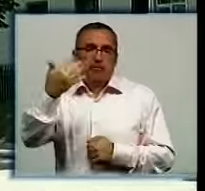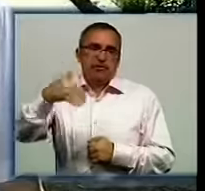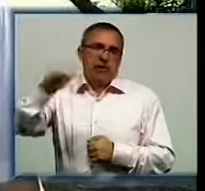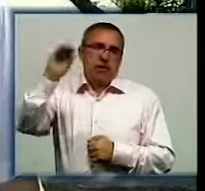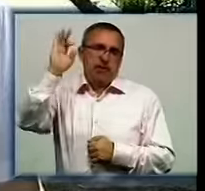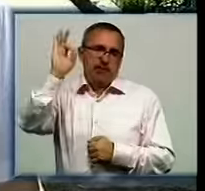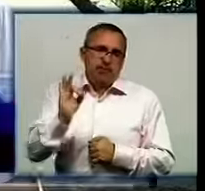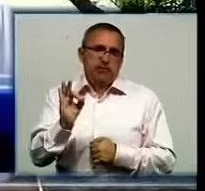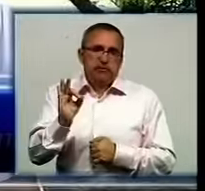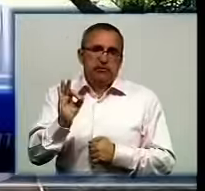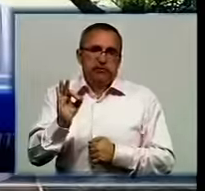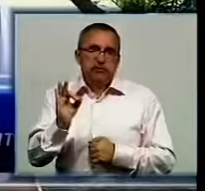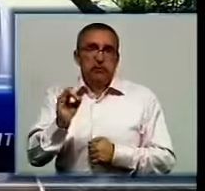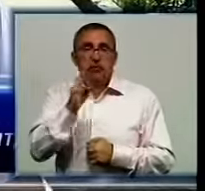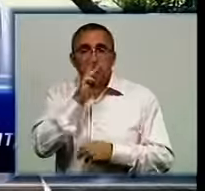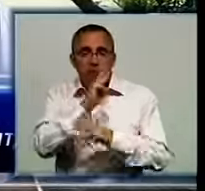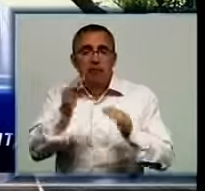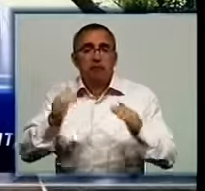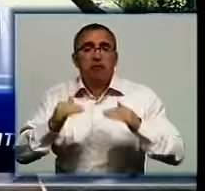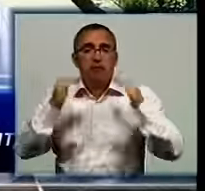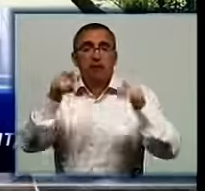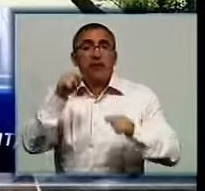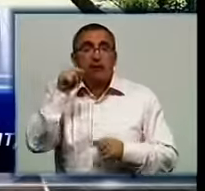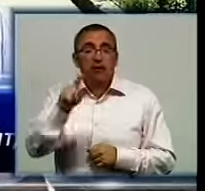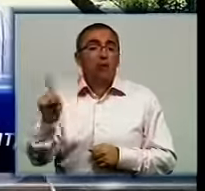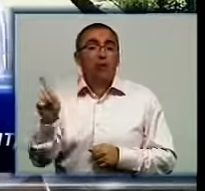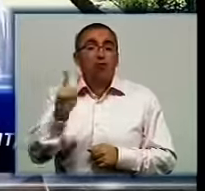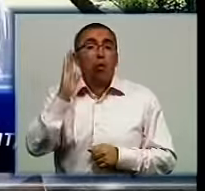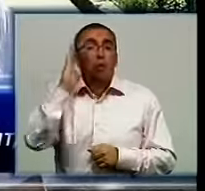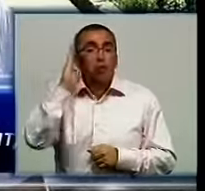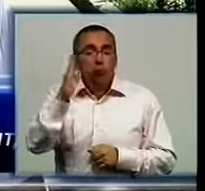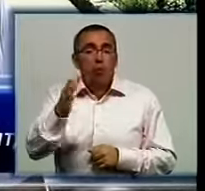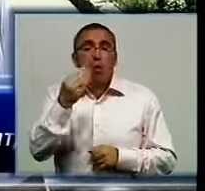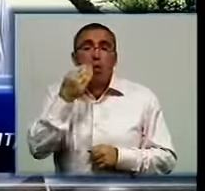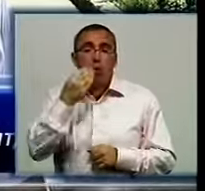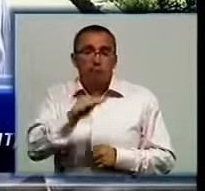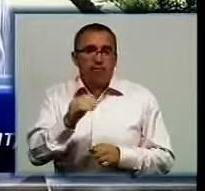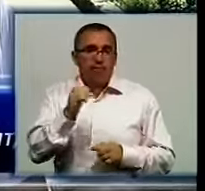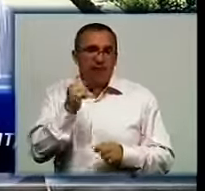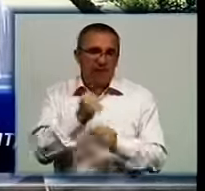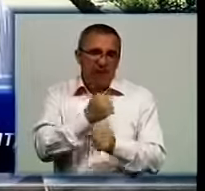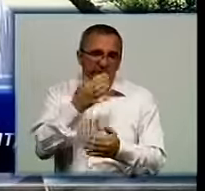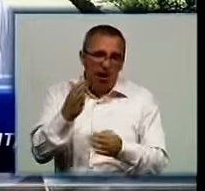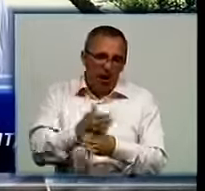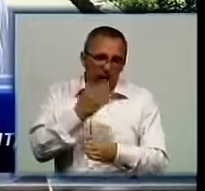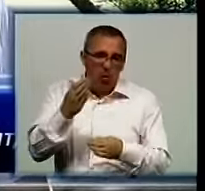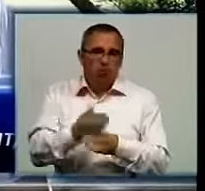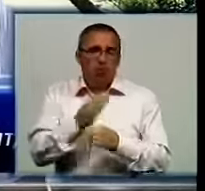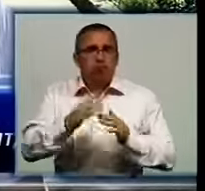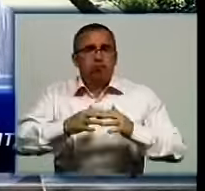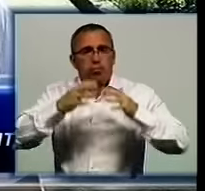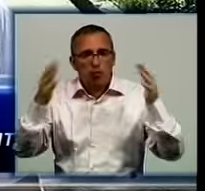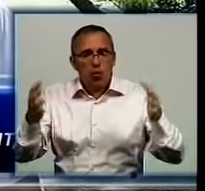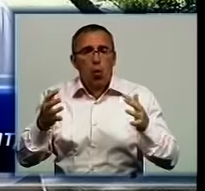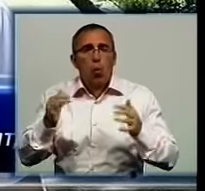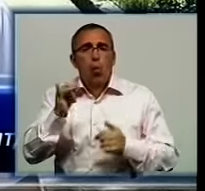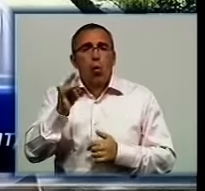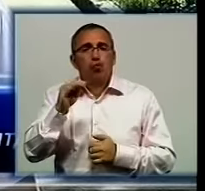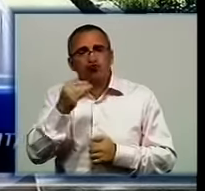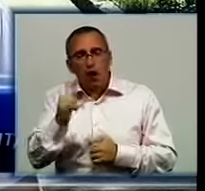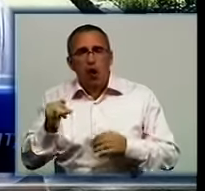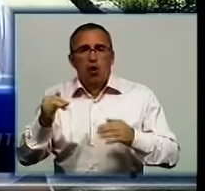50%. Заробітну плату можна підвищити тільки тим, що буде ефективне виробництво, будуть збільшуватися врожаї,